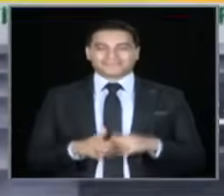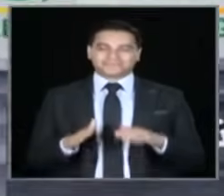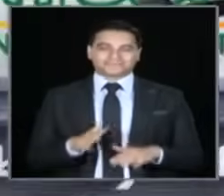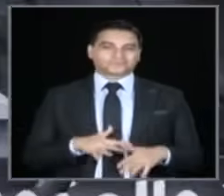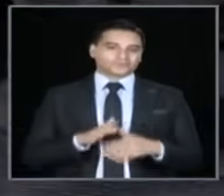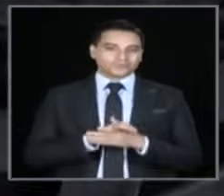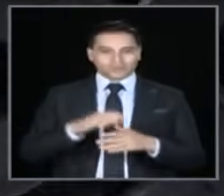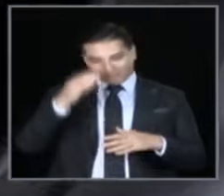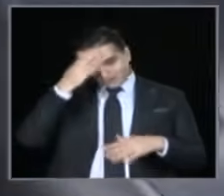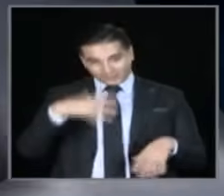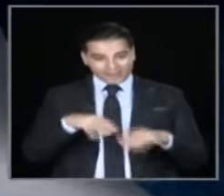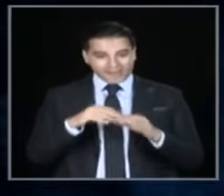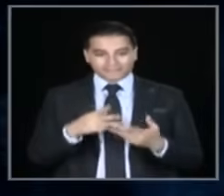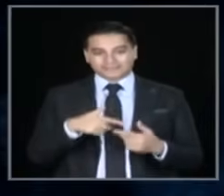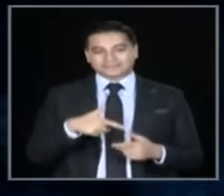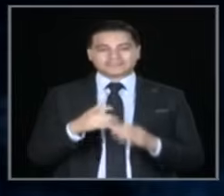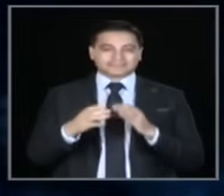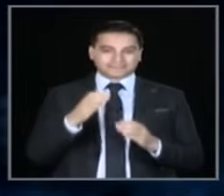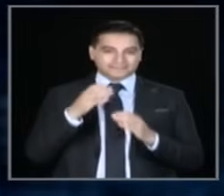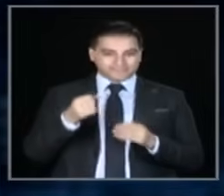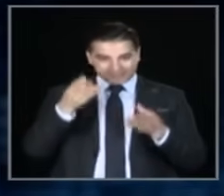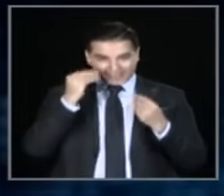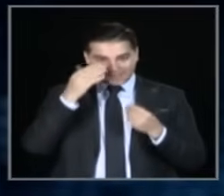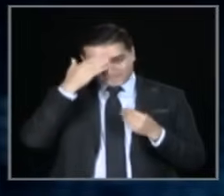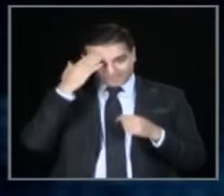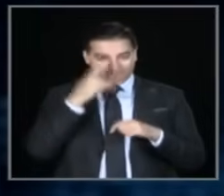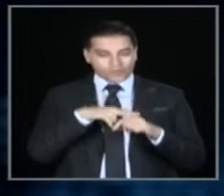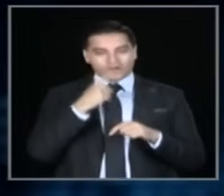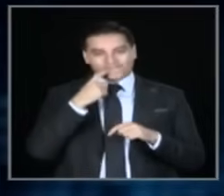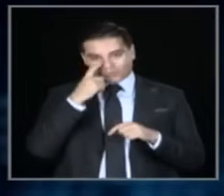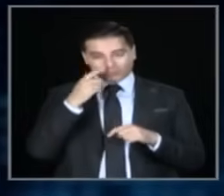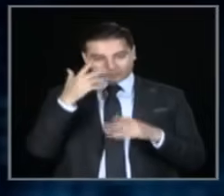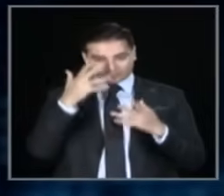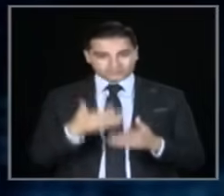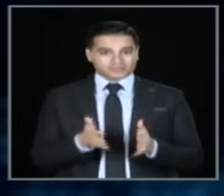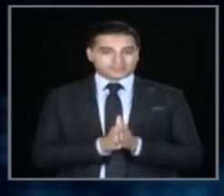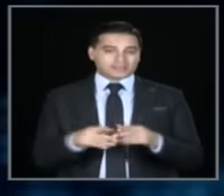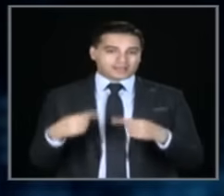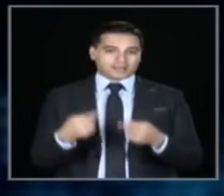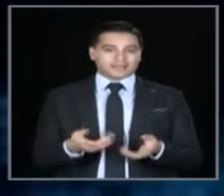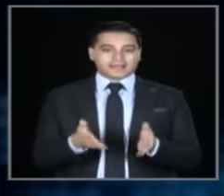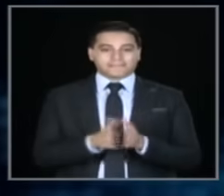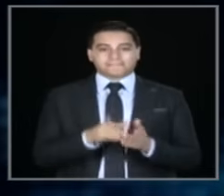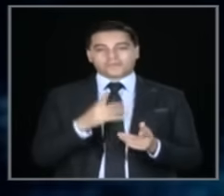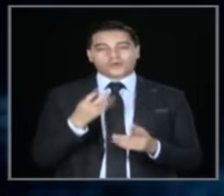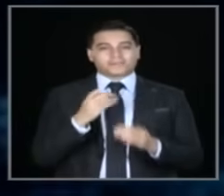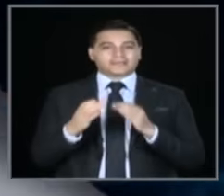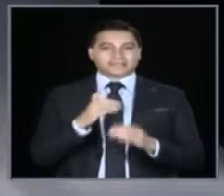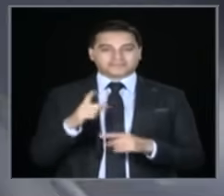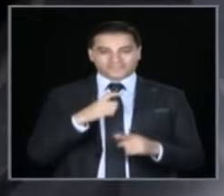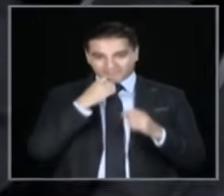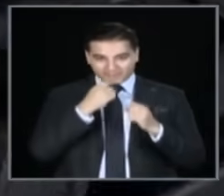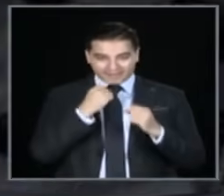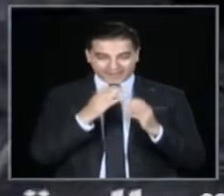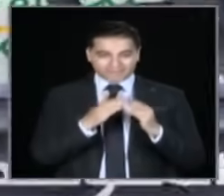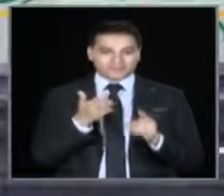وبكده أصحابنا العباقرة جمعوا 60 نقطة في فقرة المعرفة والفنون، ويبقى الرصيد لحد دلوقتي 140 نقطة في خزنة